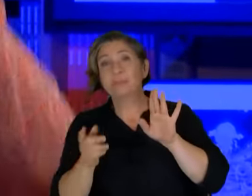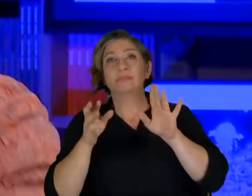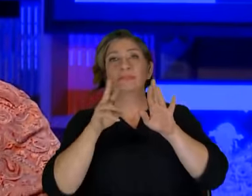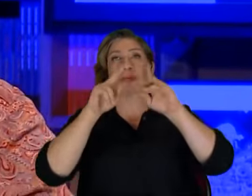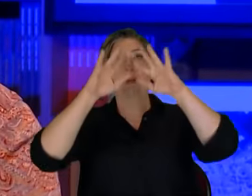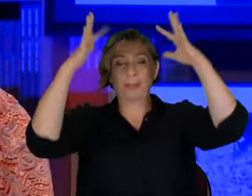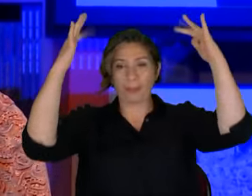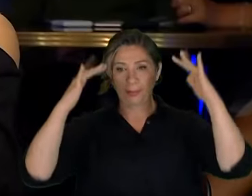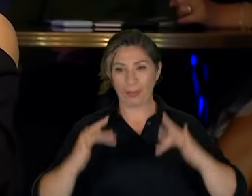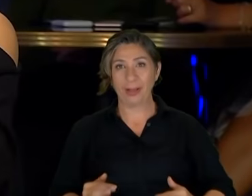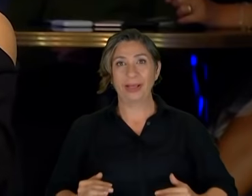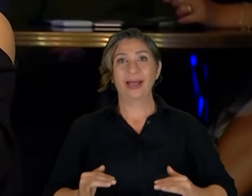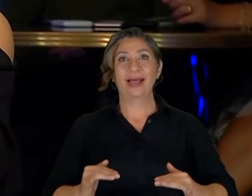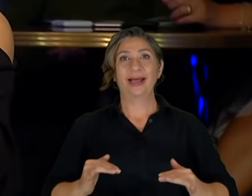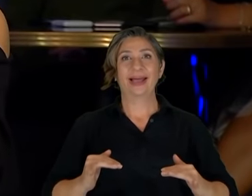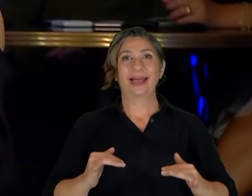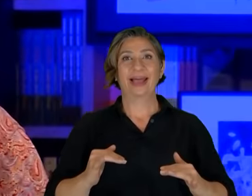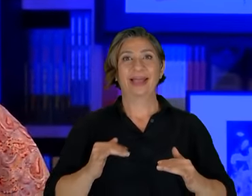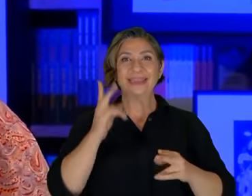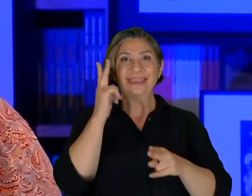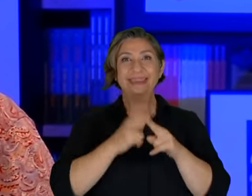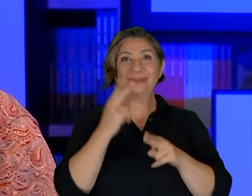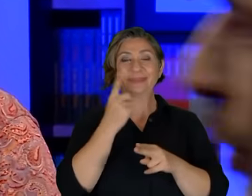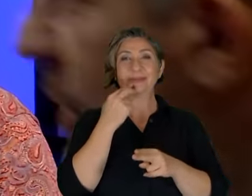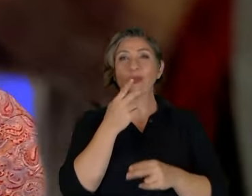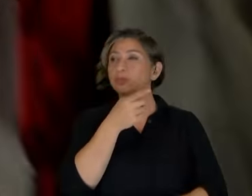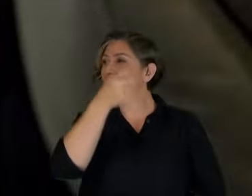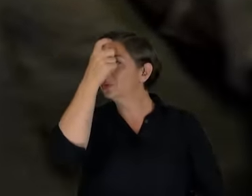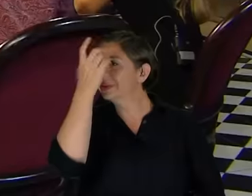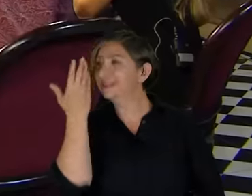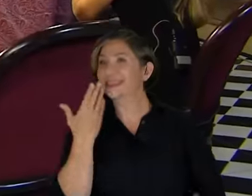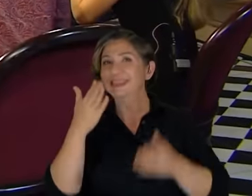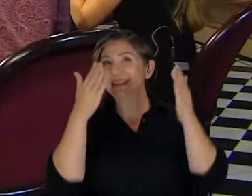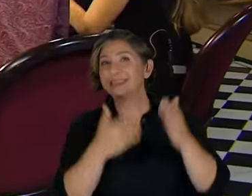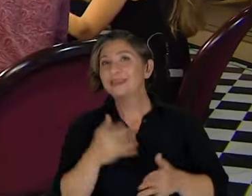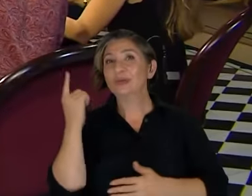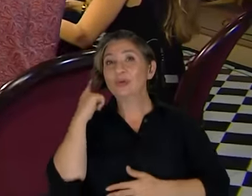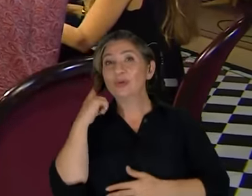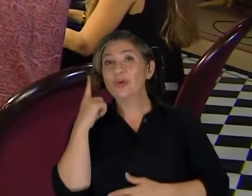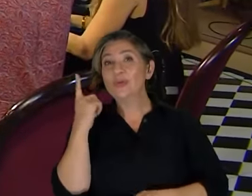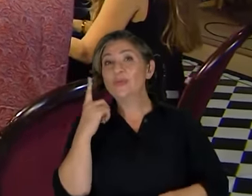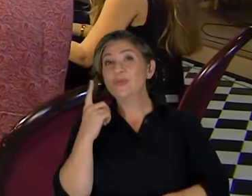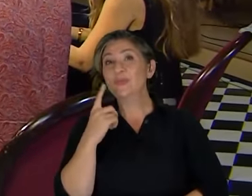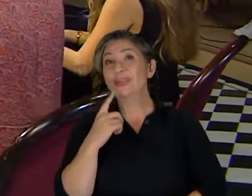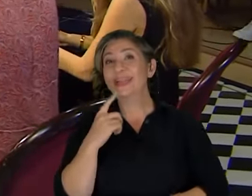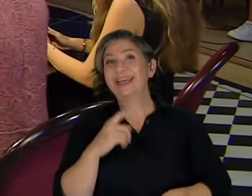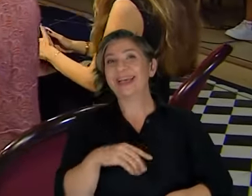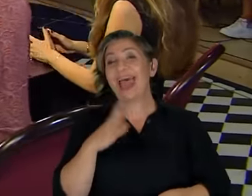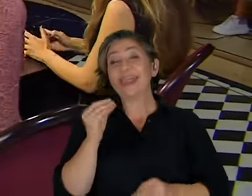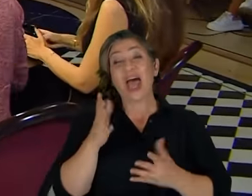koyuyorsun bir iniyor böyle bir gün mesela hızlı bir tane anlatacağım. Ya bu Türk seyircisi hakkında duyduğum. Ama